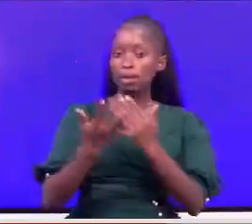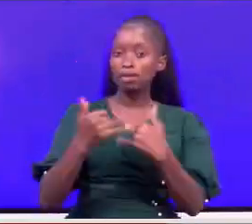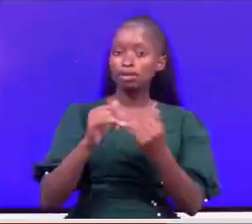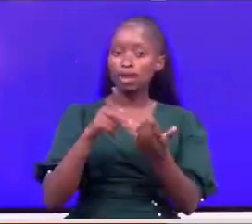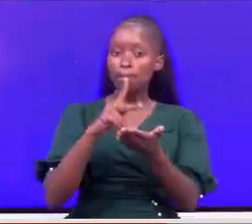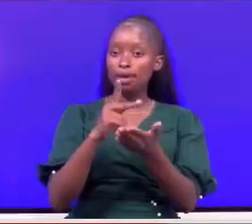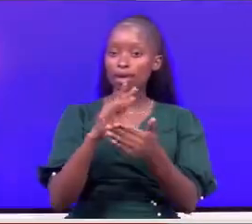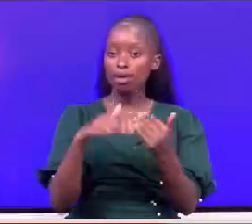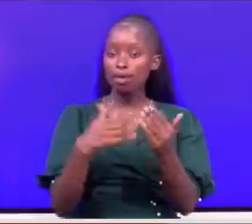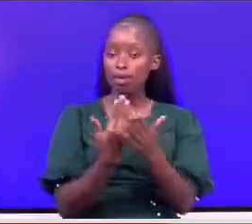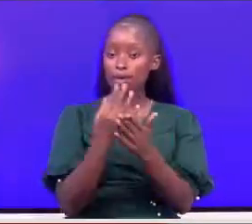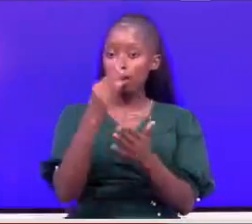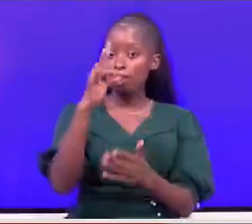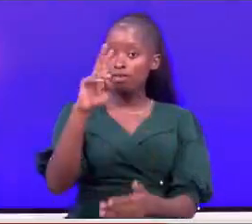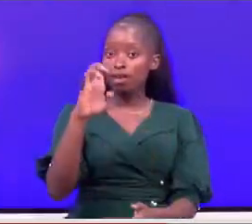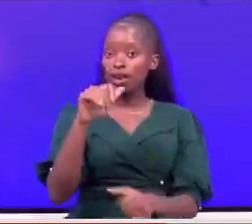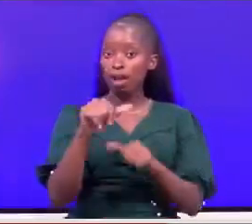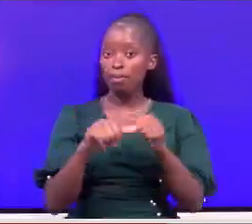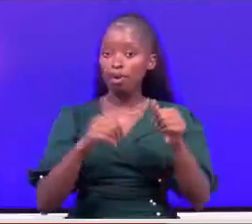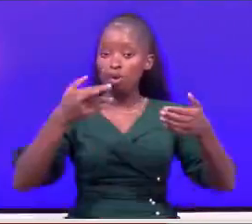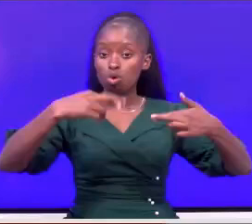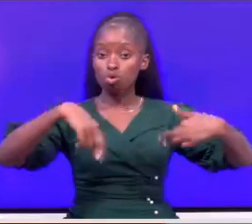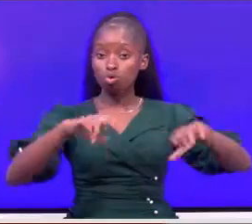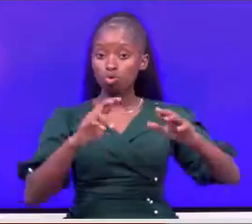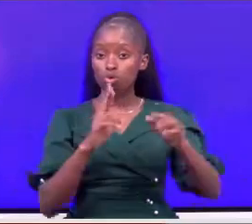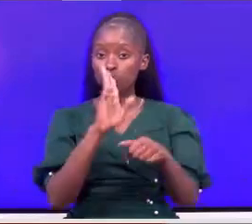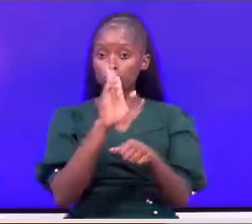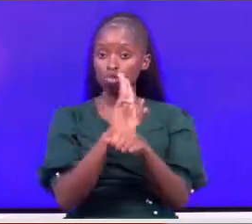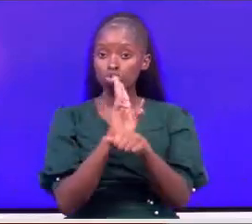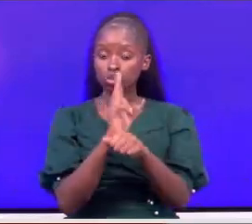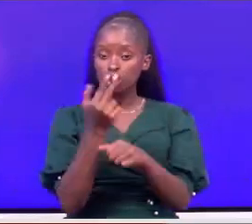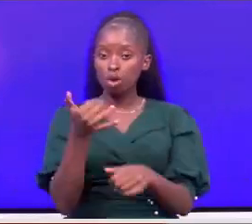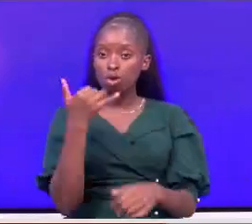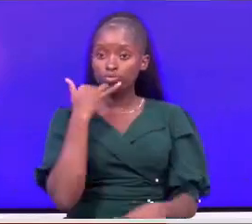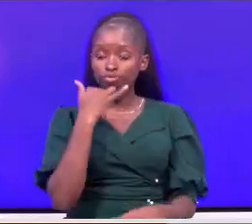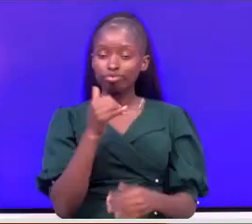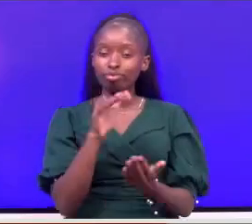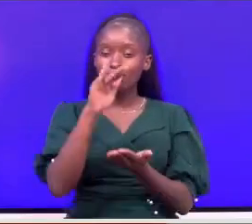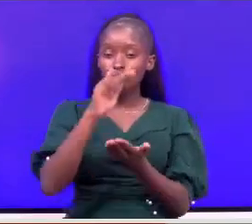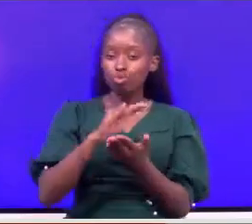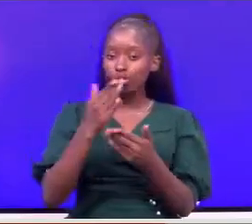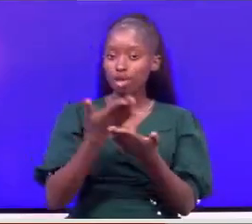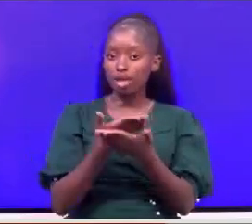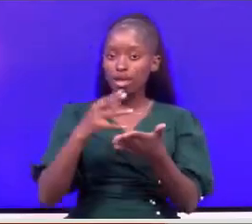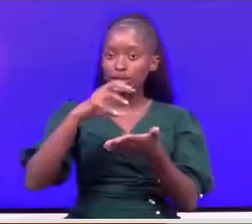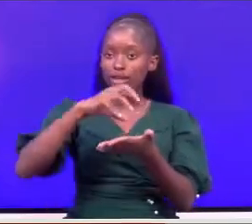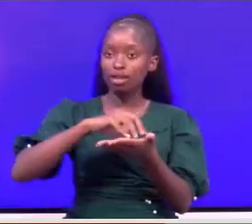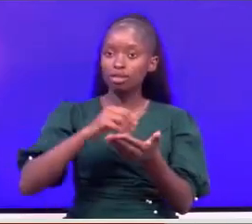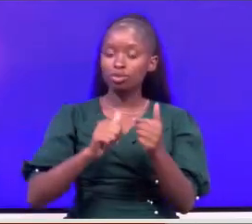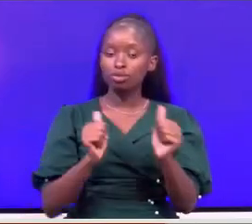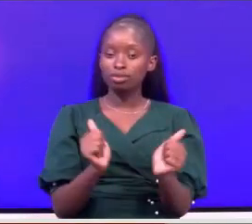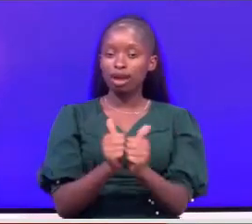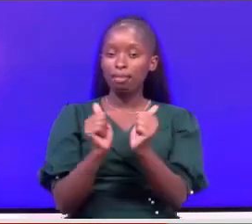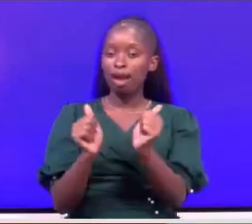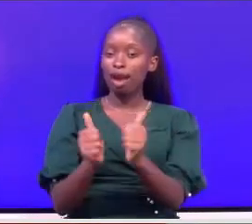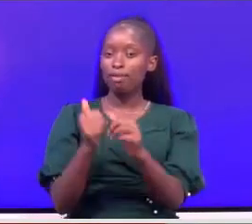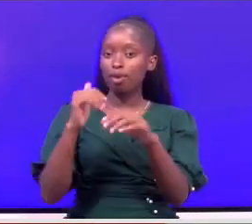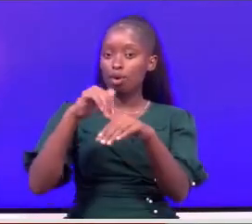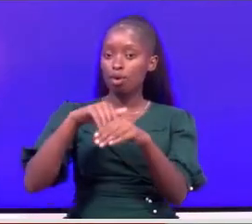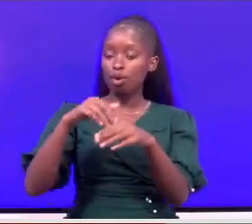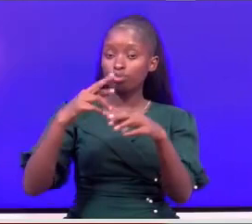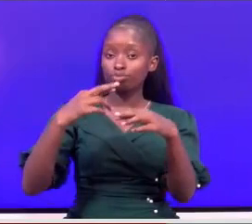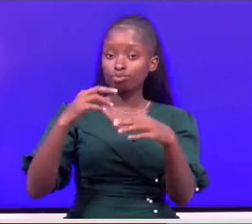faini za trafiki kutumia njia za simu ili kupunguza mrundiko wa kesi mahakamani. Isitoshe,